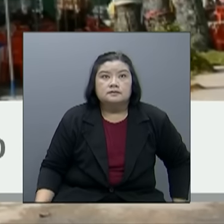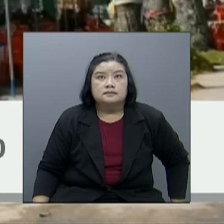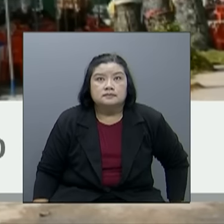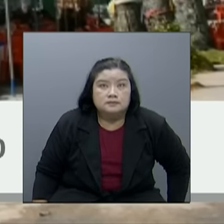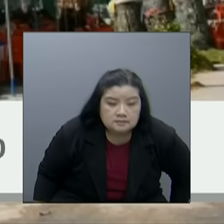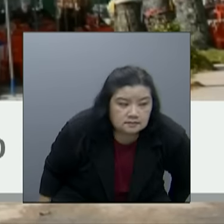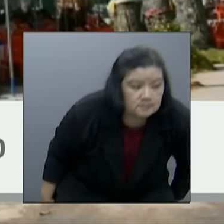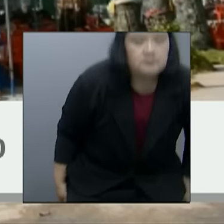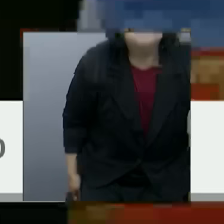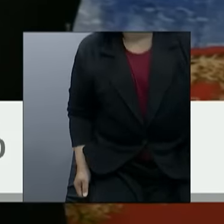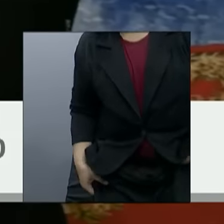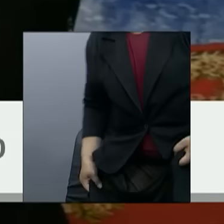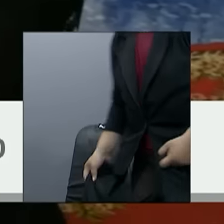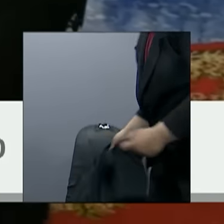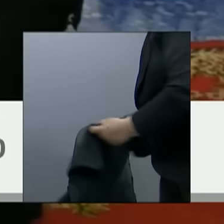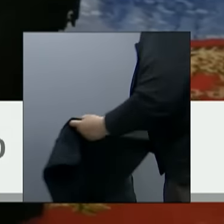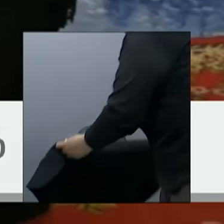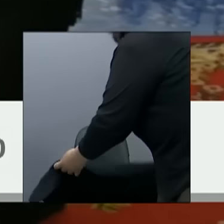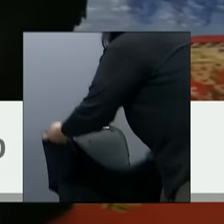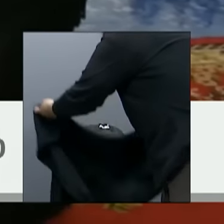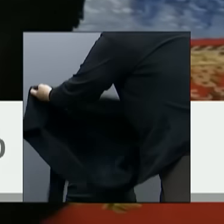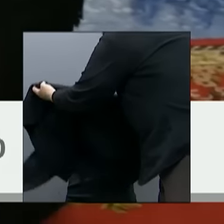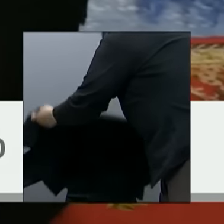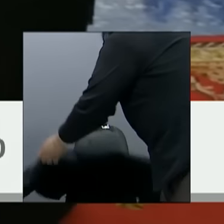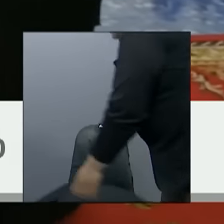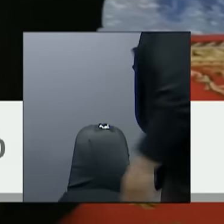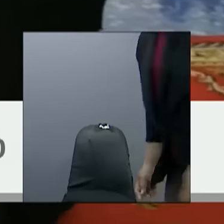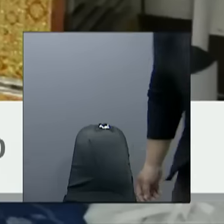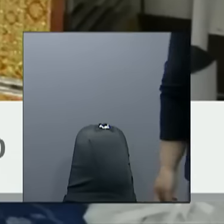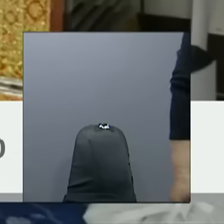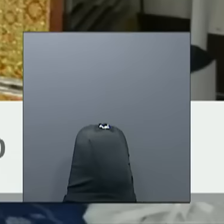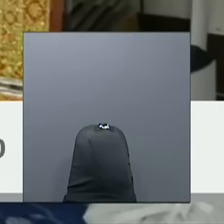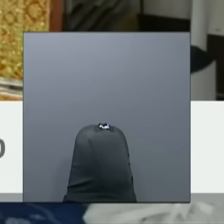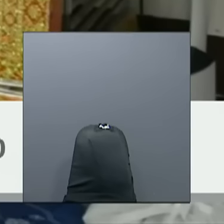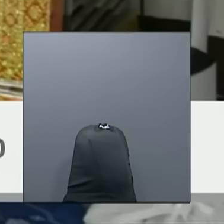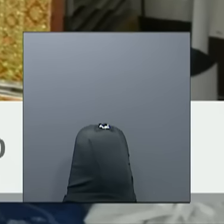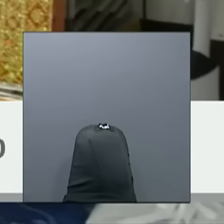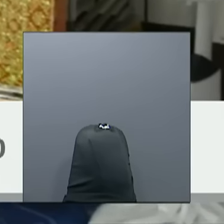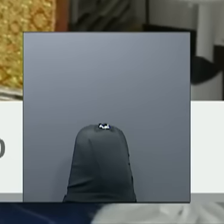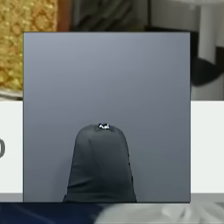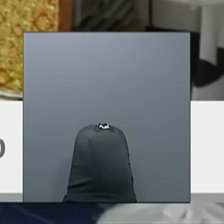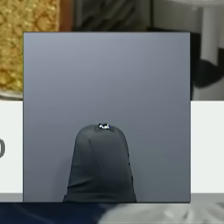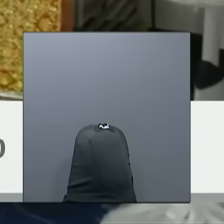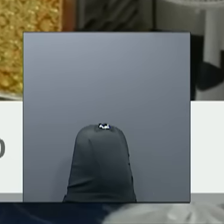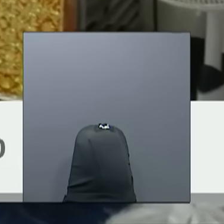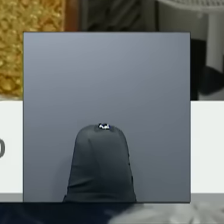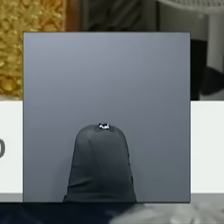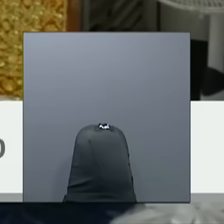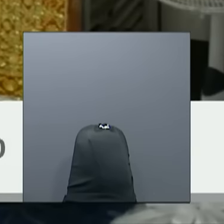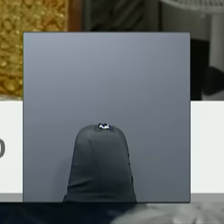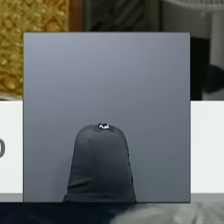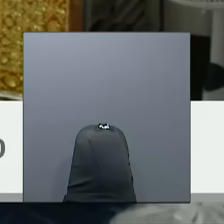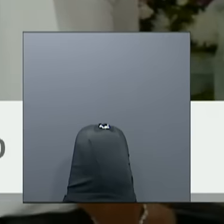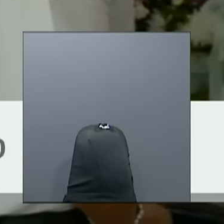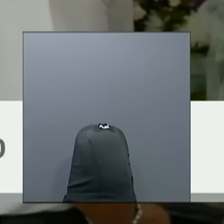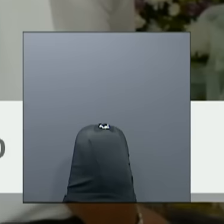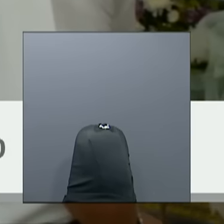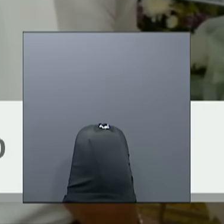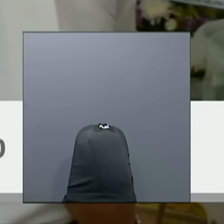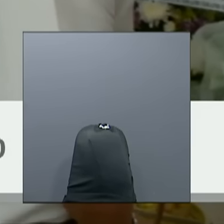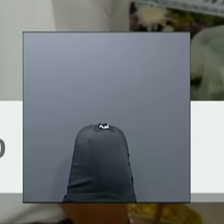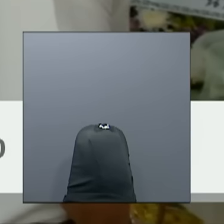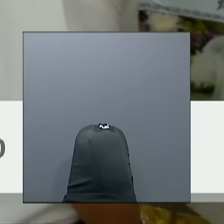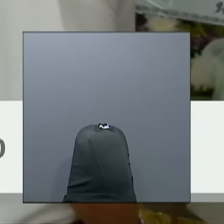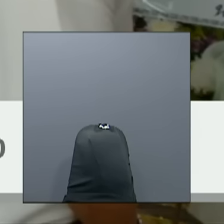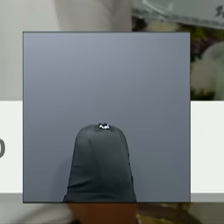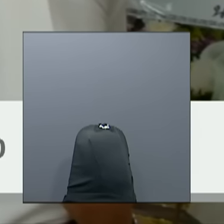จังหวัดระยองนำร่างของนายนพพรเดินทางถึงยังวัดปูแกงตำบลแม่เย็นอำเภอพานจังหวัดเชียงรายเมื่อ